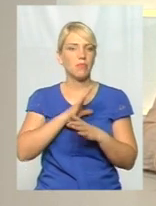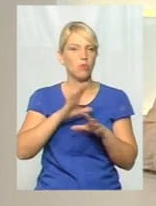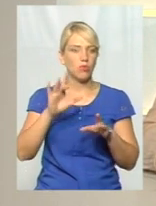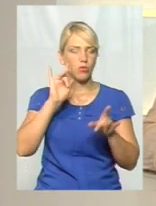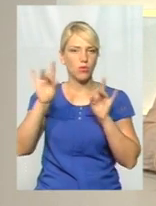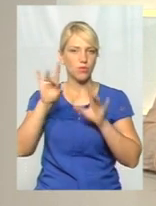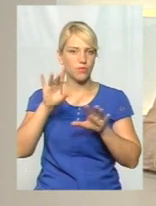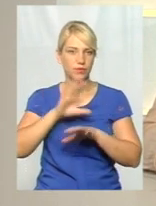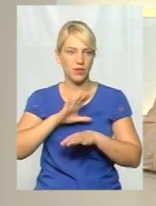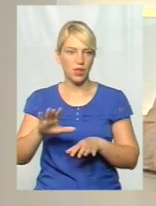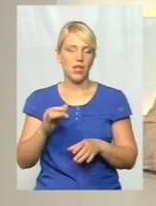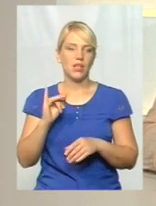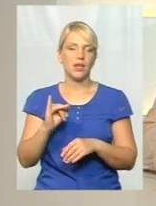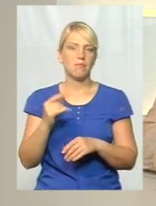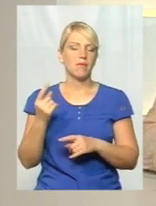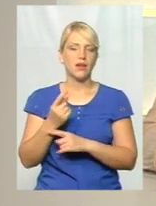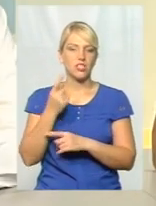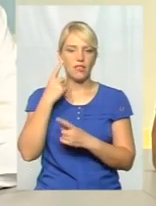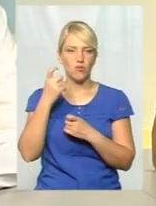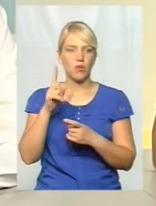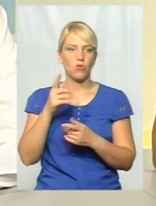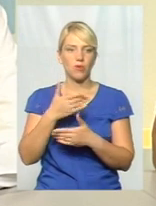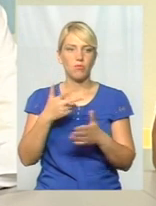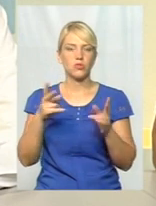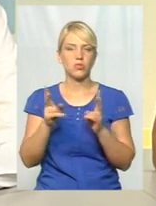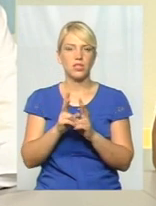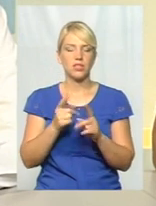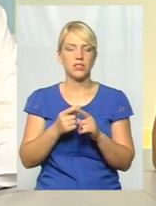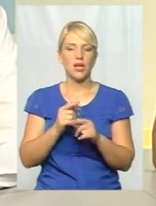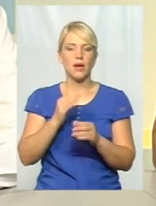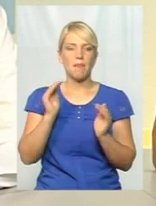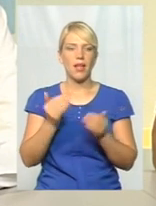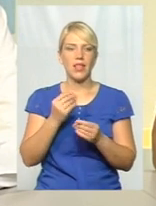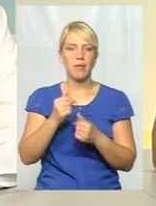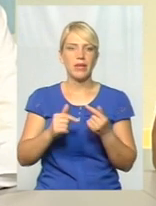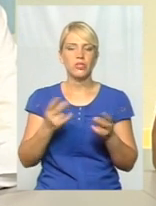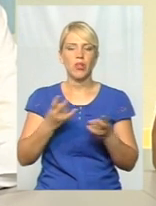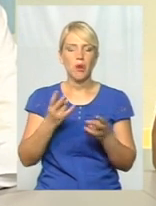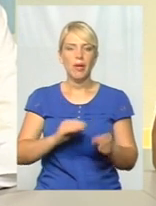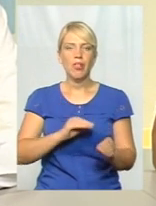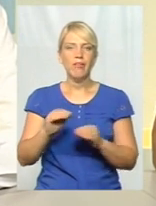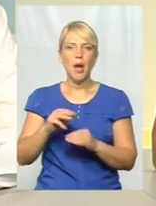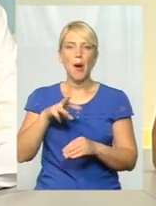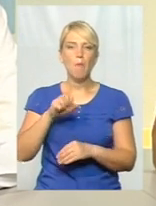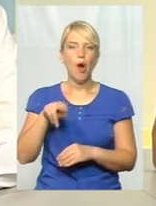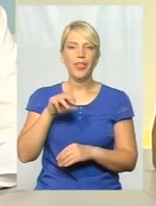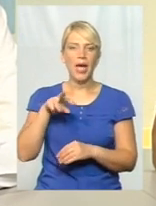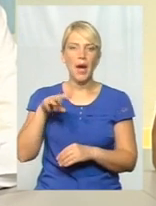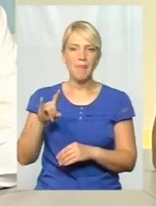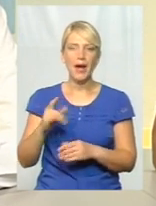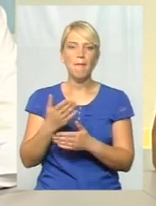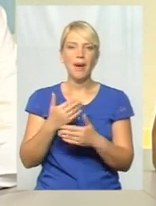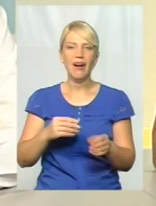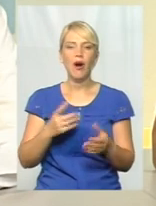фішувалось. Перша інформація, з якою ми стикнулися по поводу малого бізнесу, що необхідно встановлювати дані модеми, ми її